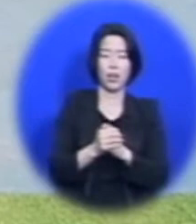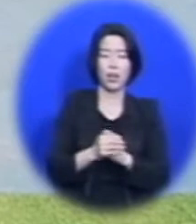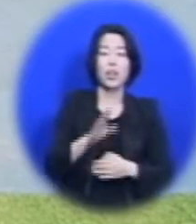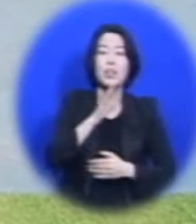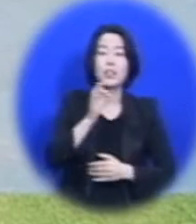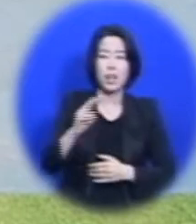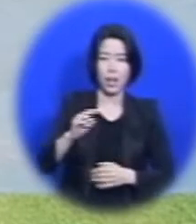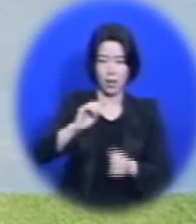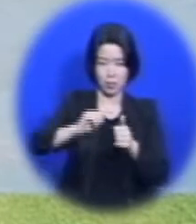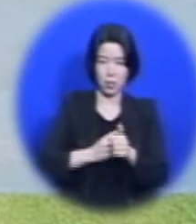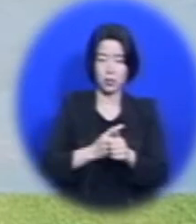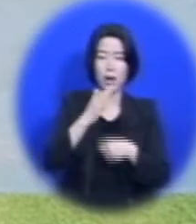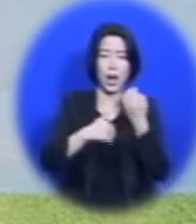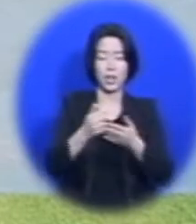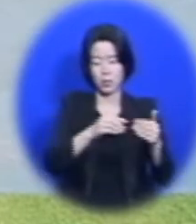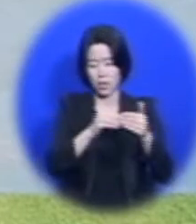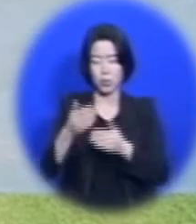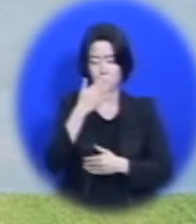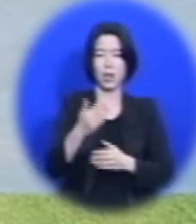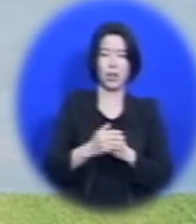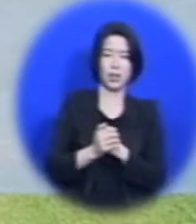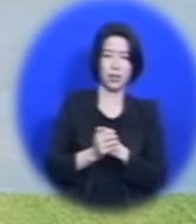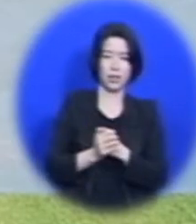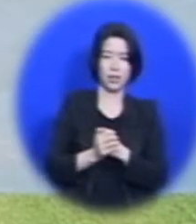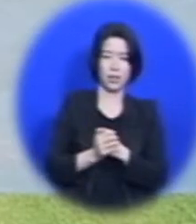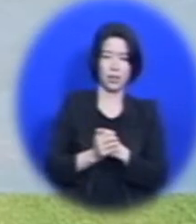그래야 비로소 하나님이 인도하실 수 있기 때문입니다.